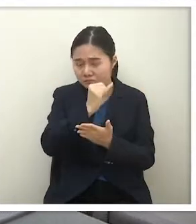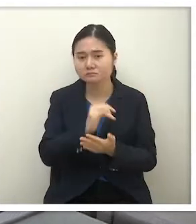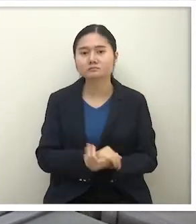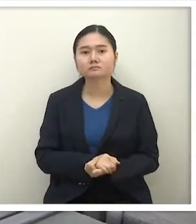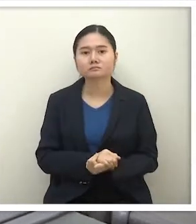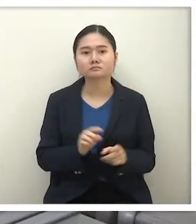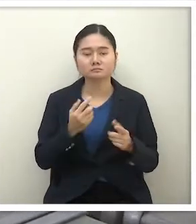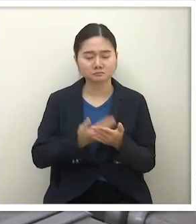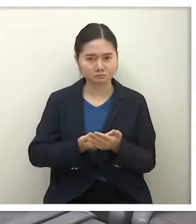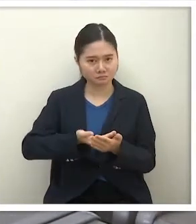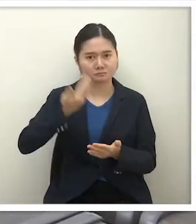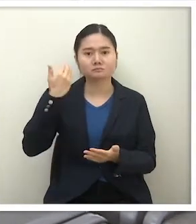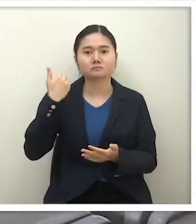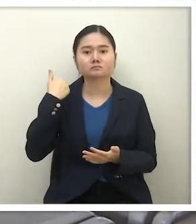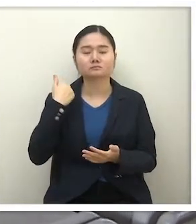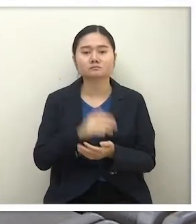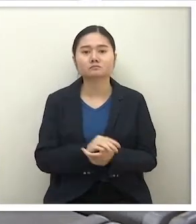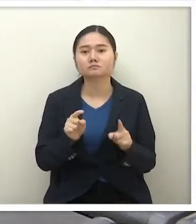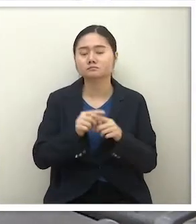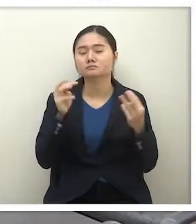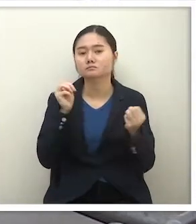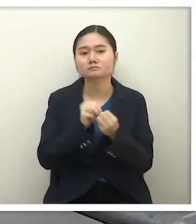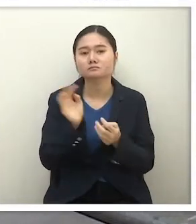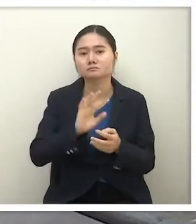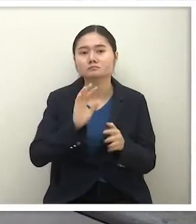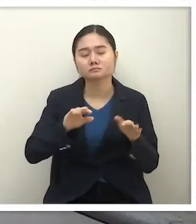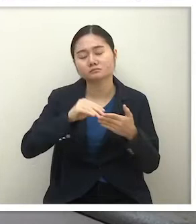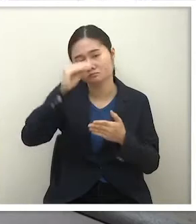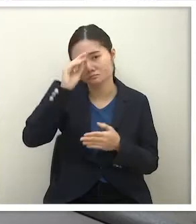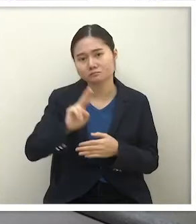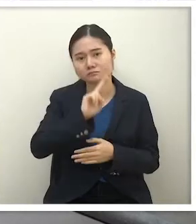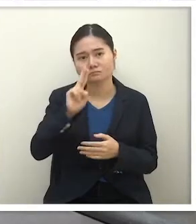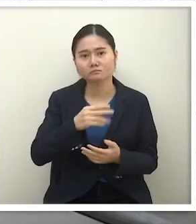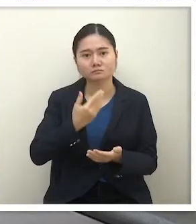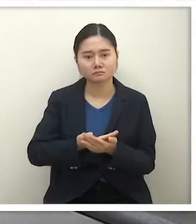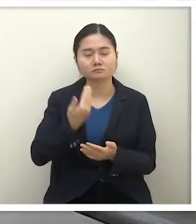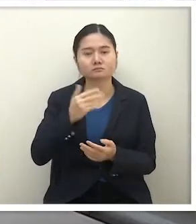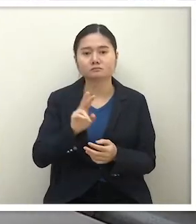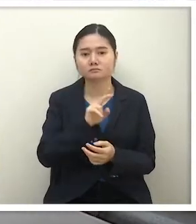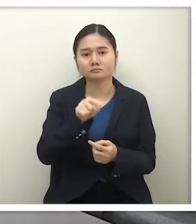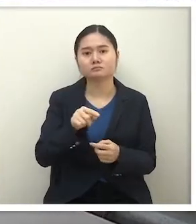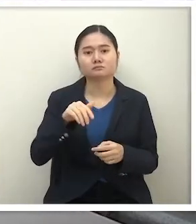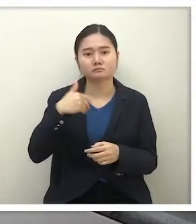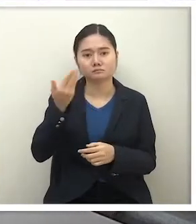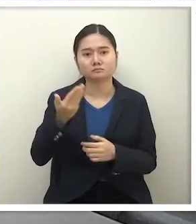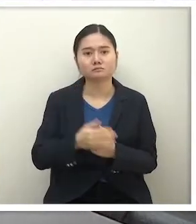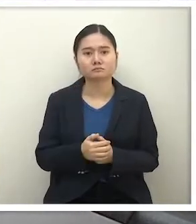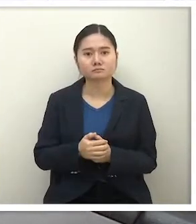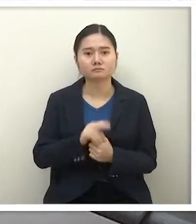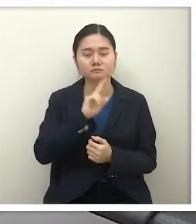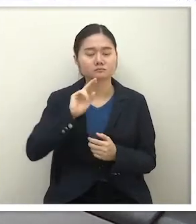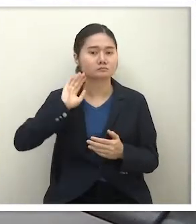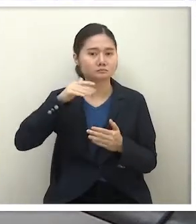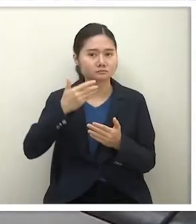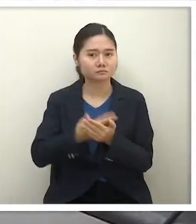ะครับอันนั้นจะแพงมากอาจจะยังไม่เหมาะสมกับนักศึกษาใช้นะครับก็ใช้แบบนี้ไปก่อนนะครับใช้ไปเรื่อ